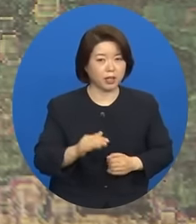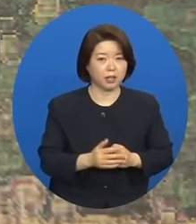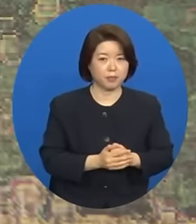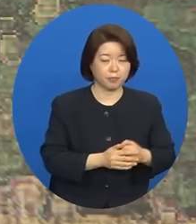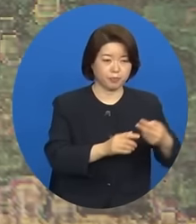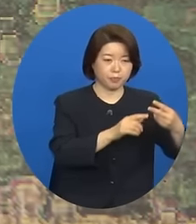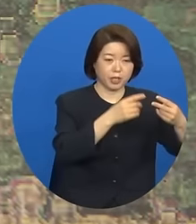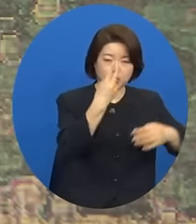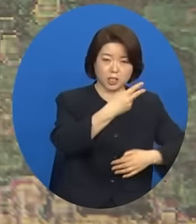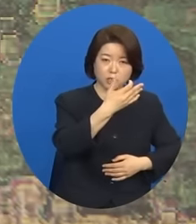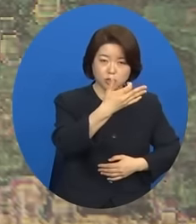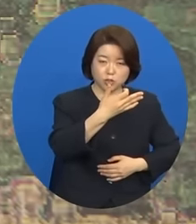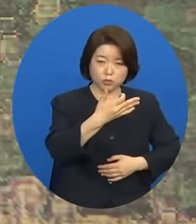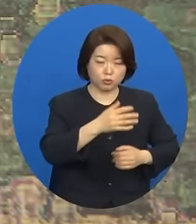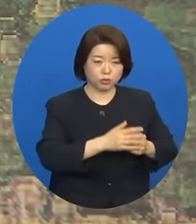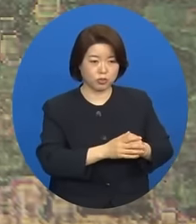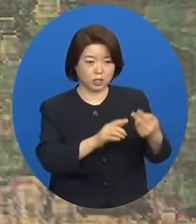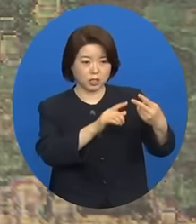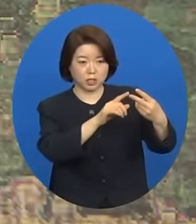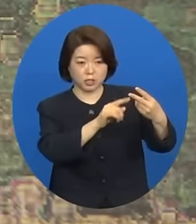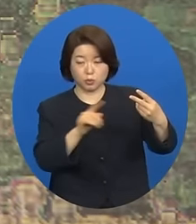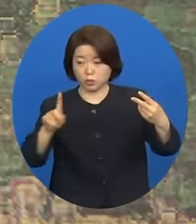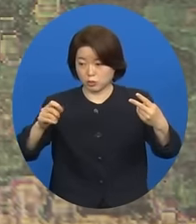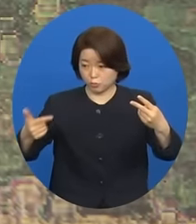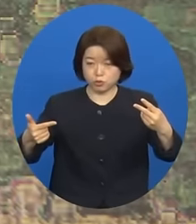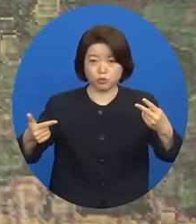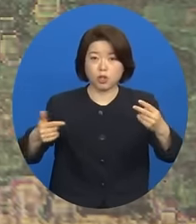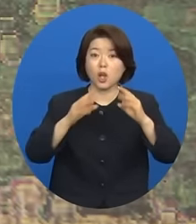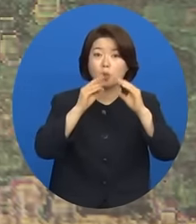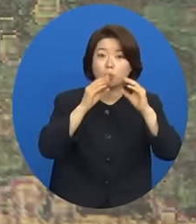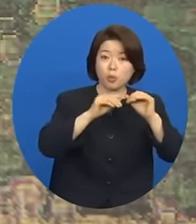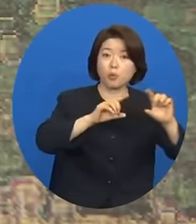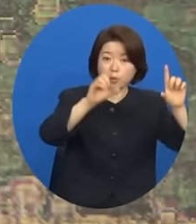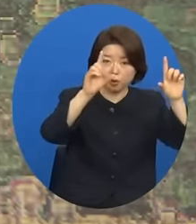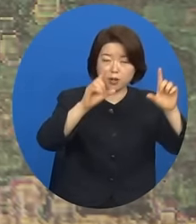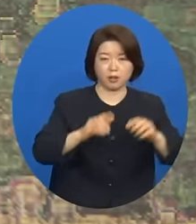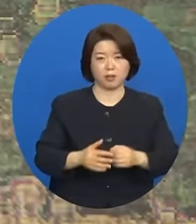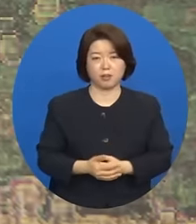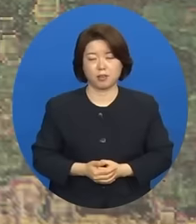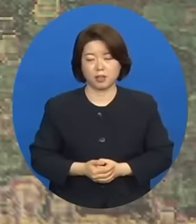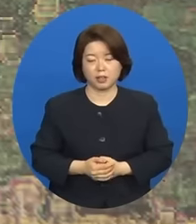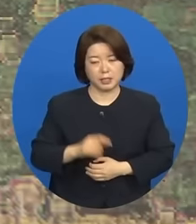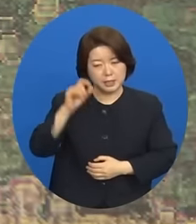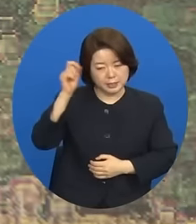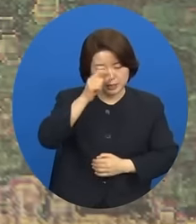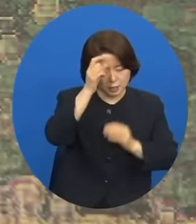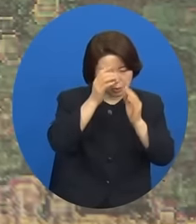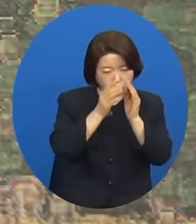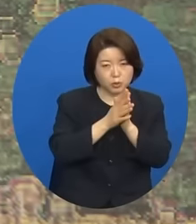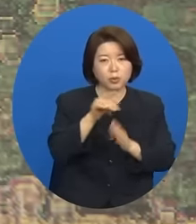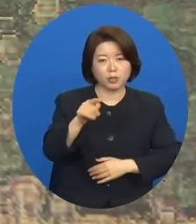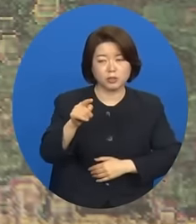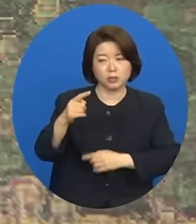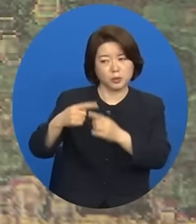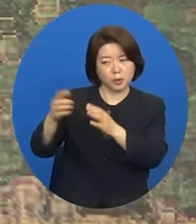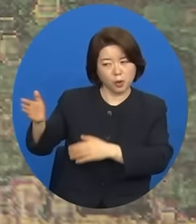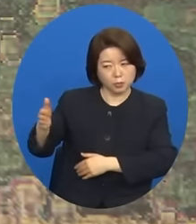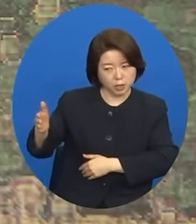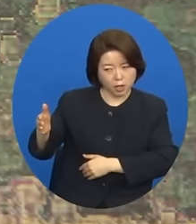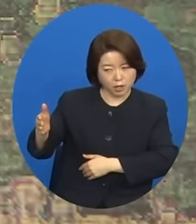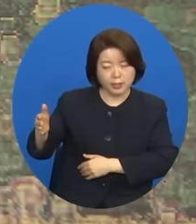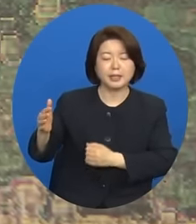2월 2019년 2월 16일입니다. 토요일이었습니다. 토요일 새벽 기도가 그때 그 교회에서 없었기